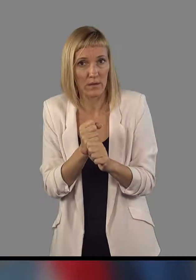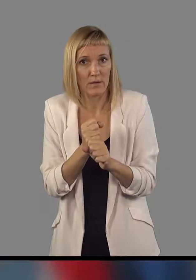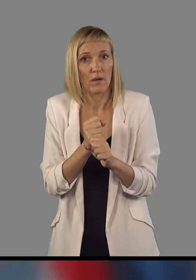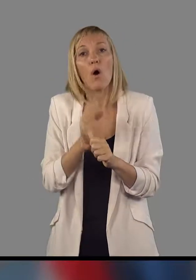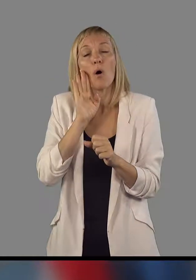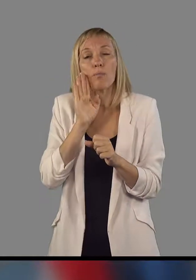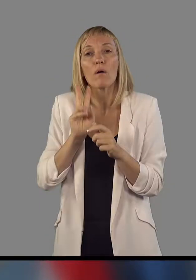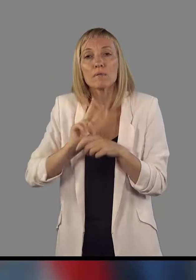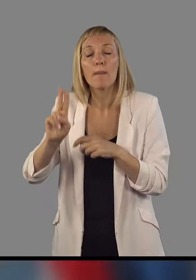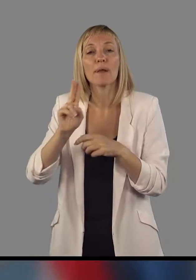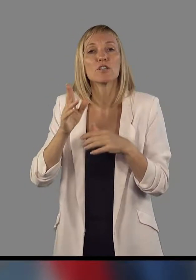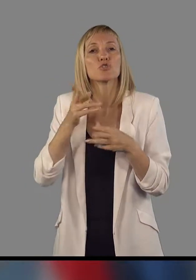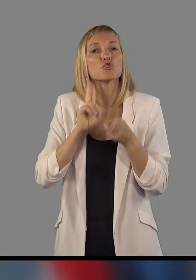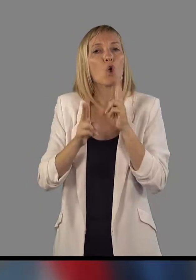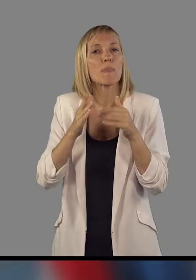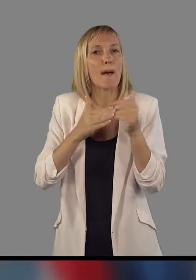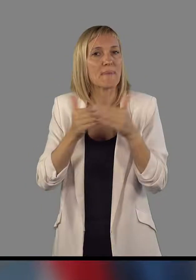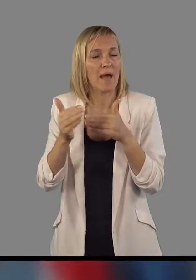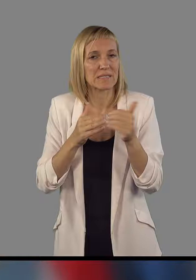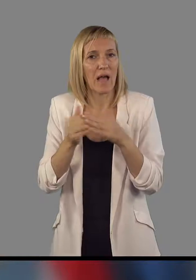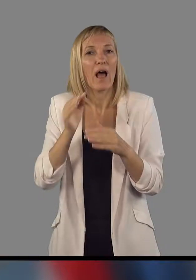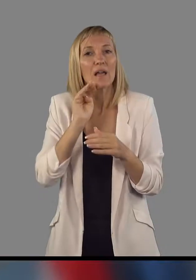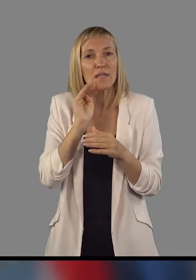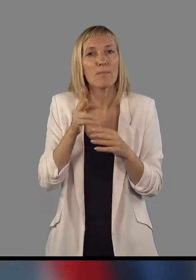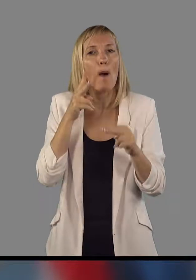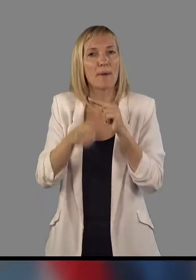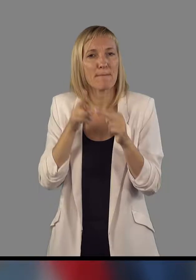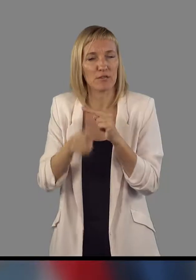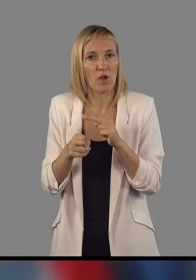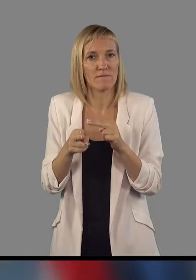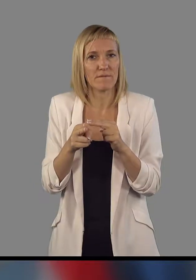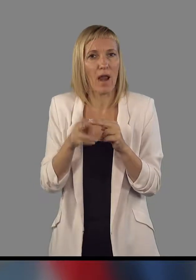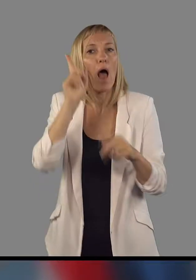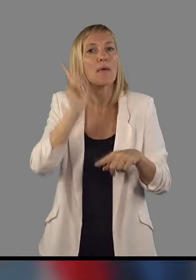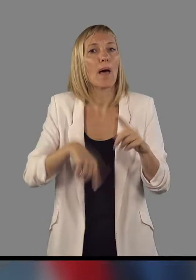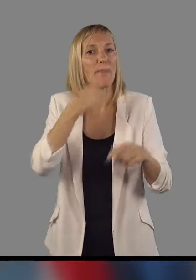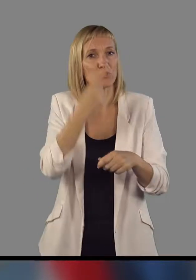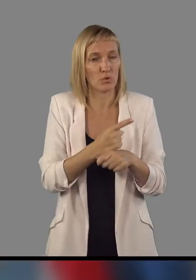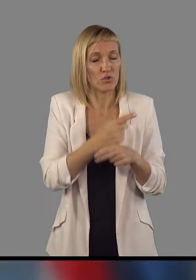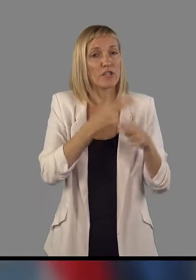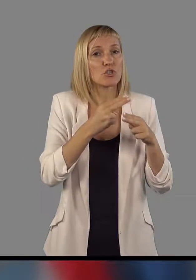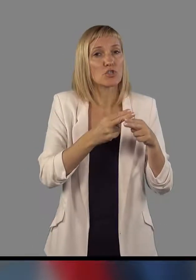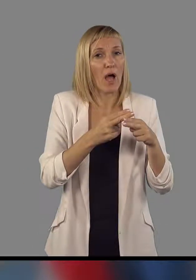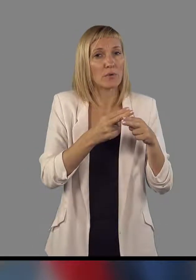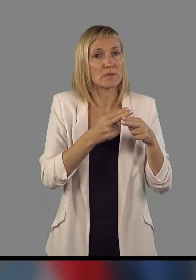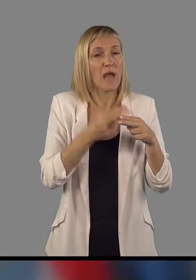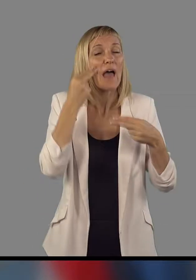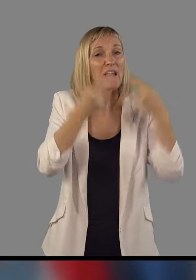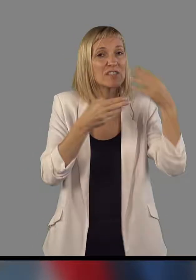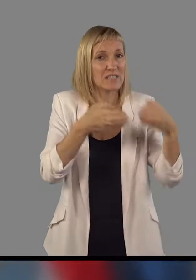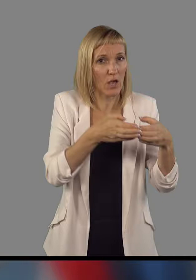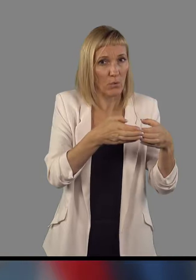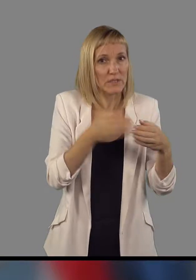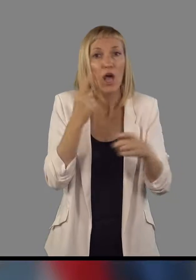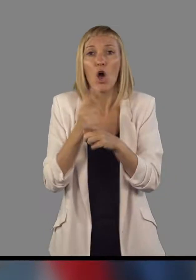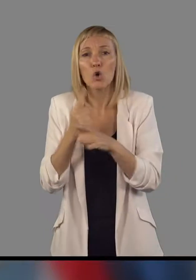neka sodna praksa, ki bo preprečevala tako napačne odločitve Državne revizijske